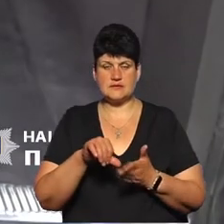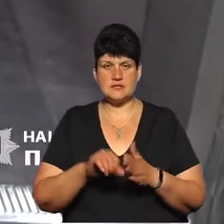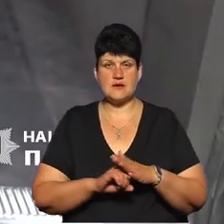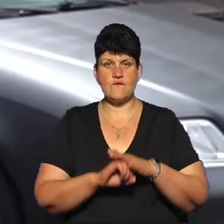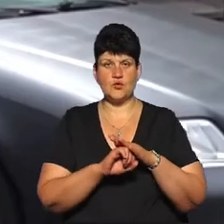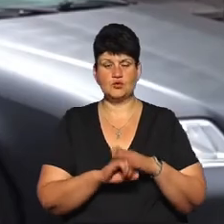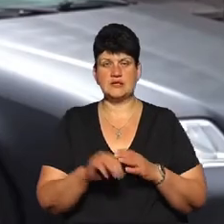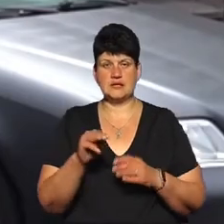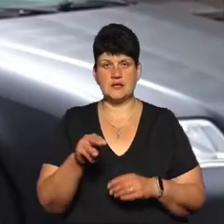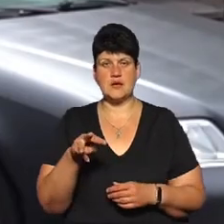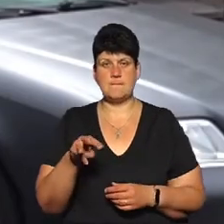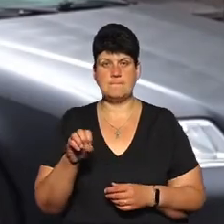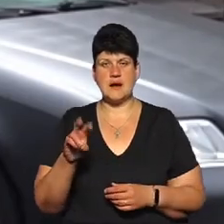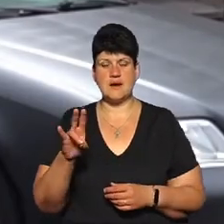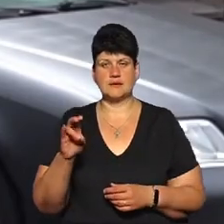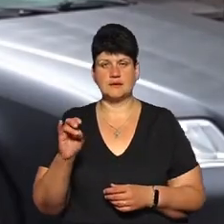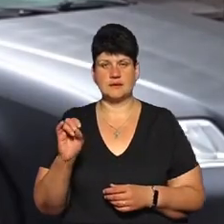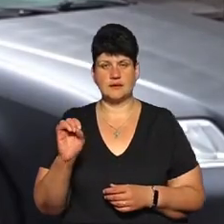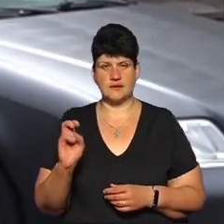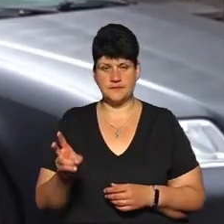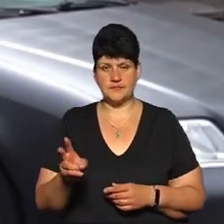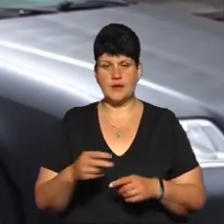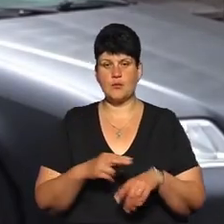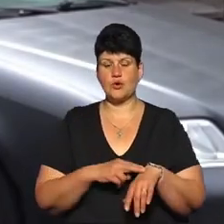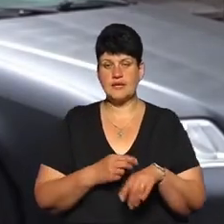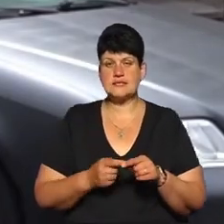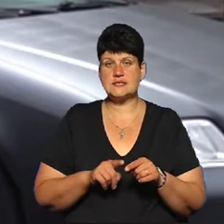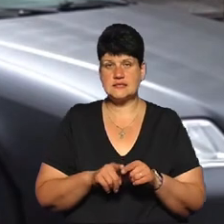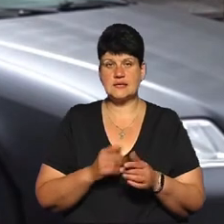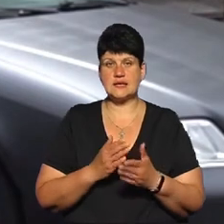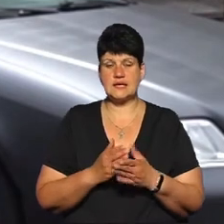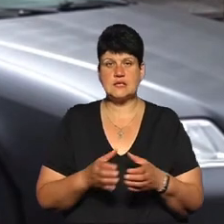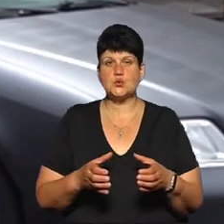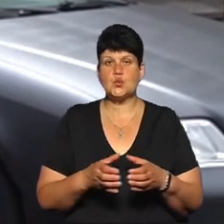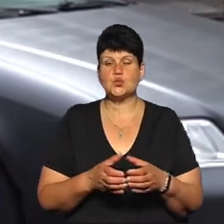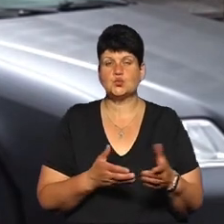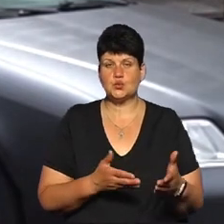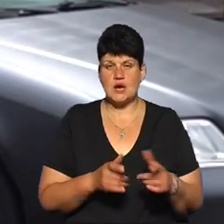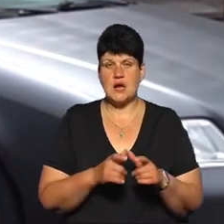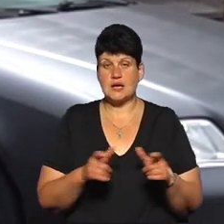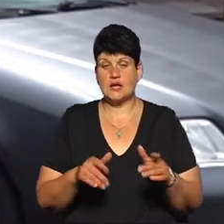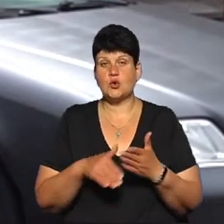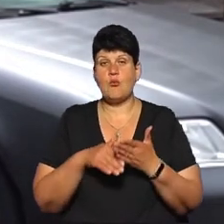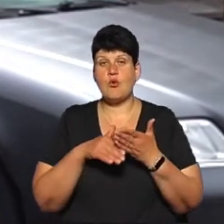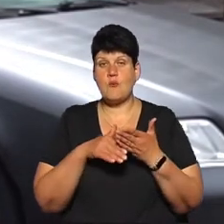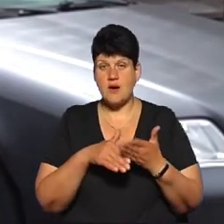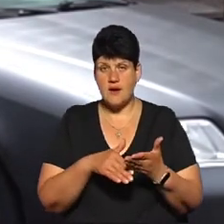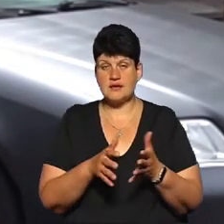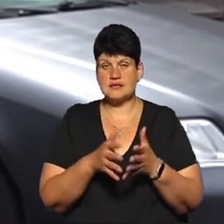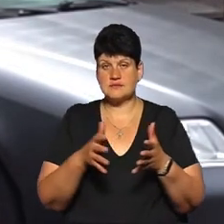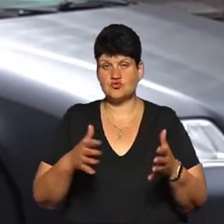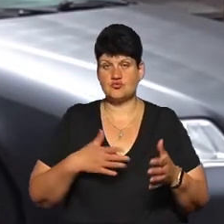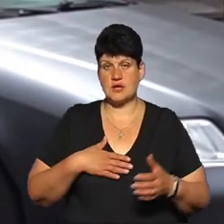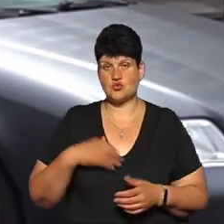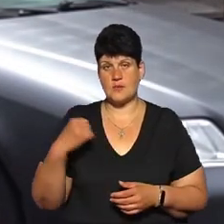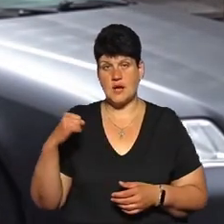Мельник. Поліція – це є теж безпосередньо структура, яка допомагає і збільшує нашу перемогу. Тому ми